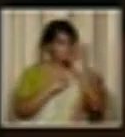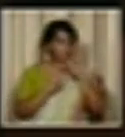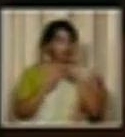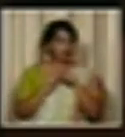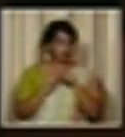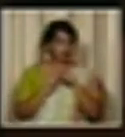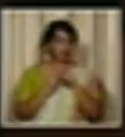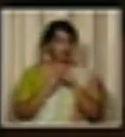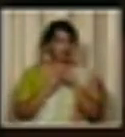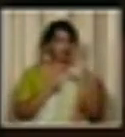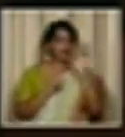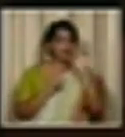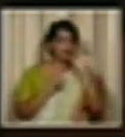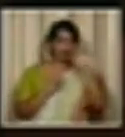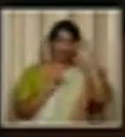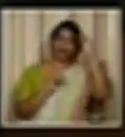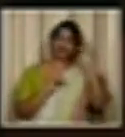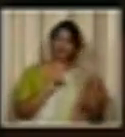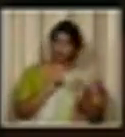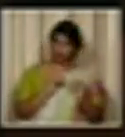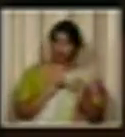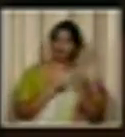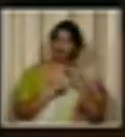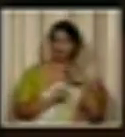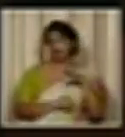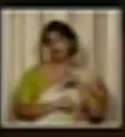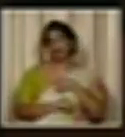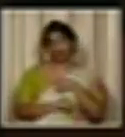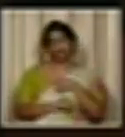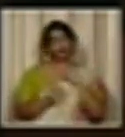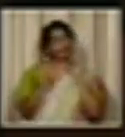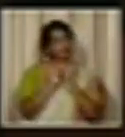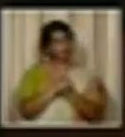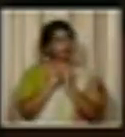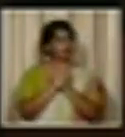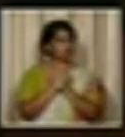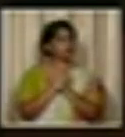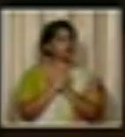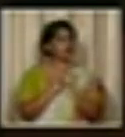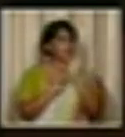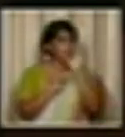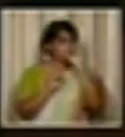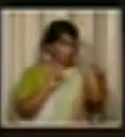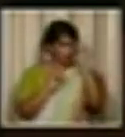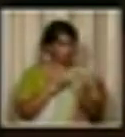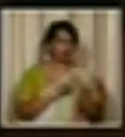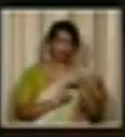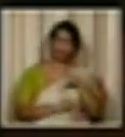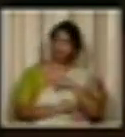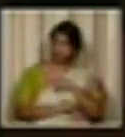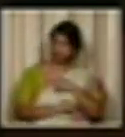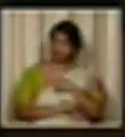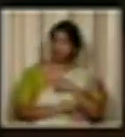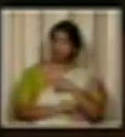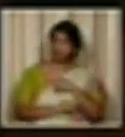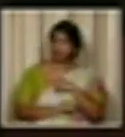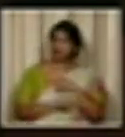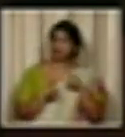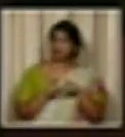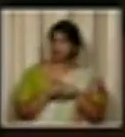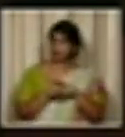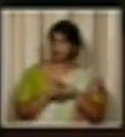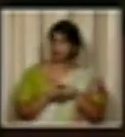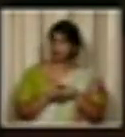එක 15%ට ගේන්න ඒකට අපි එකඟ වුණා. ඒ සංශෝධන ඒ 15%ට ගේන එකට එකඟව සහ